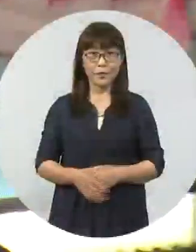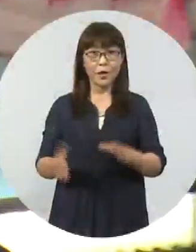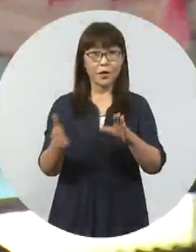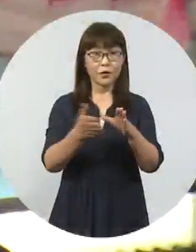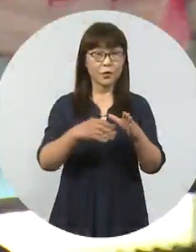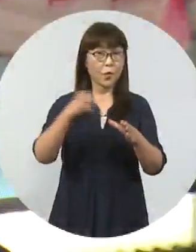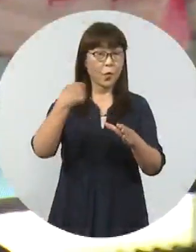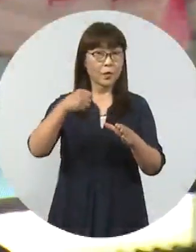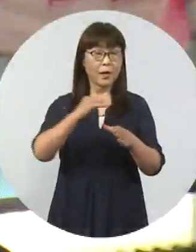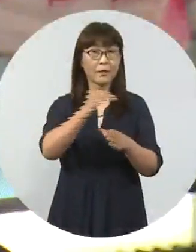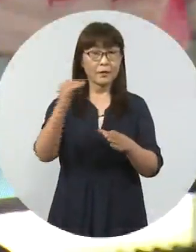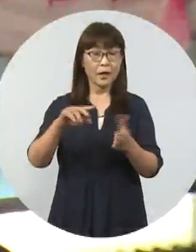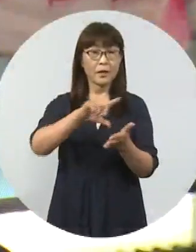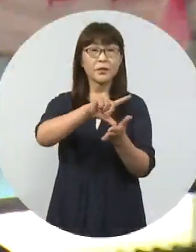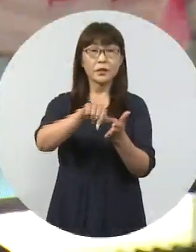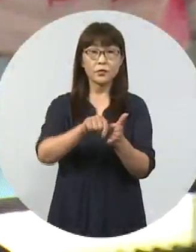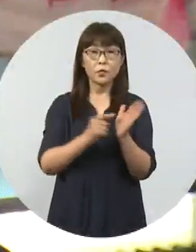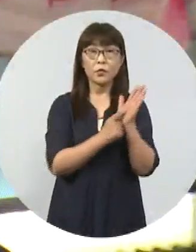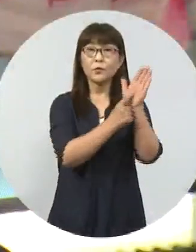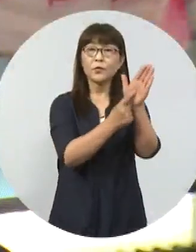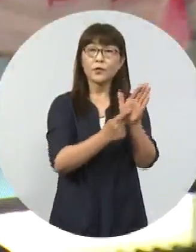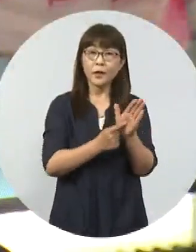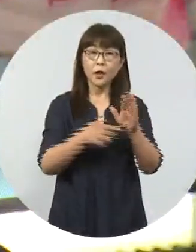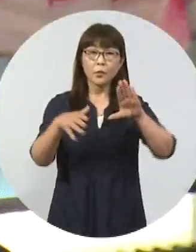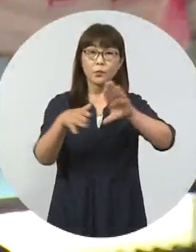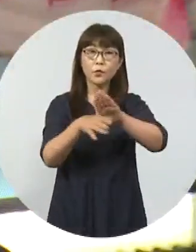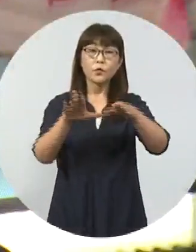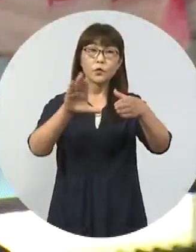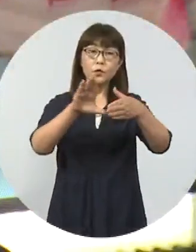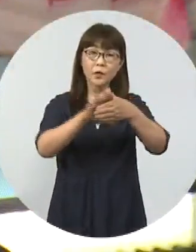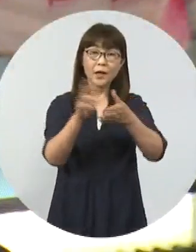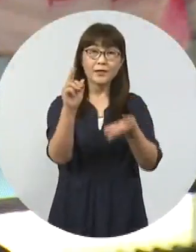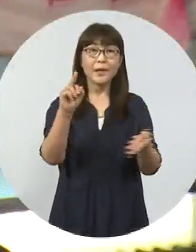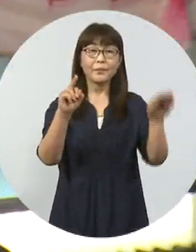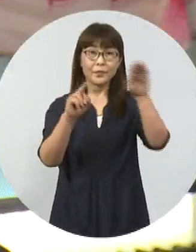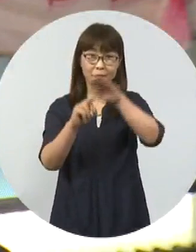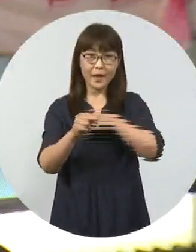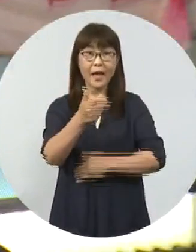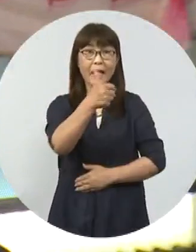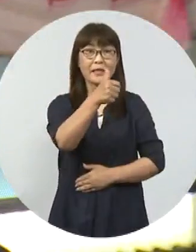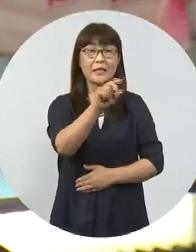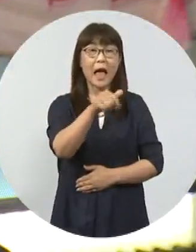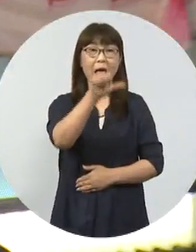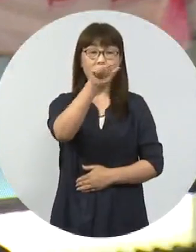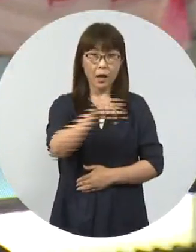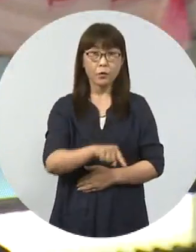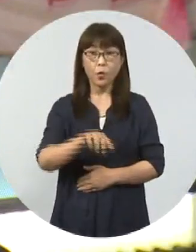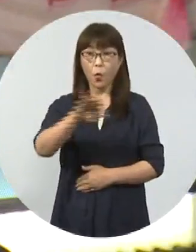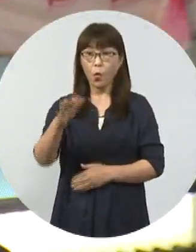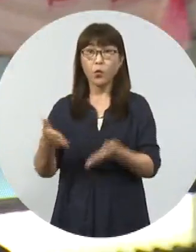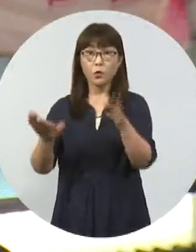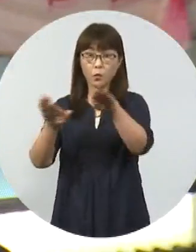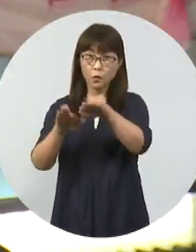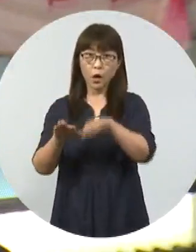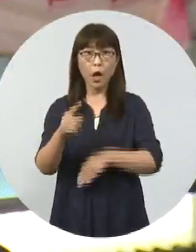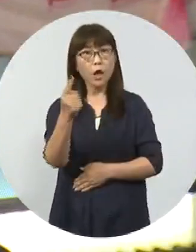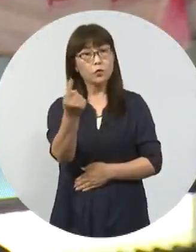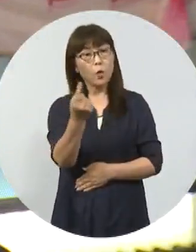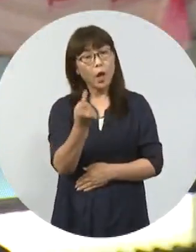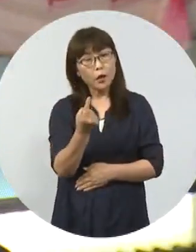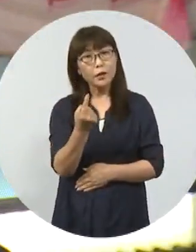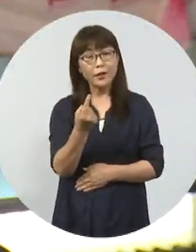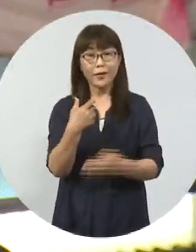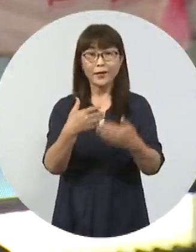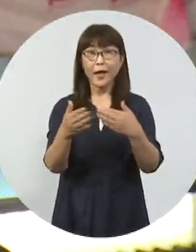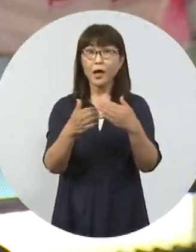湘南台地区の顔となっている湘南台文化センター、市民シアターと子ども館、一度は訪れたことがある